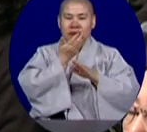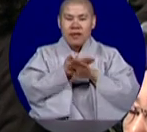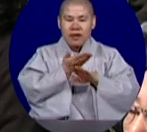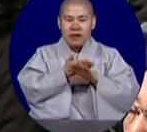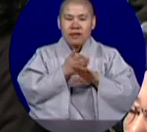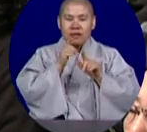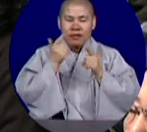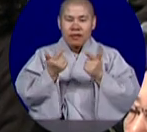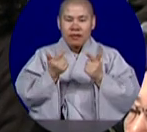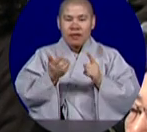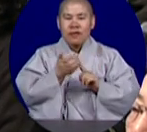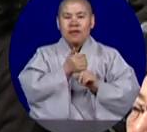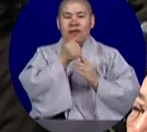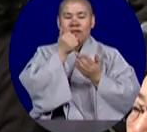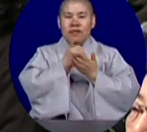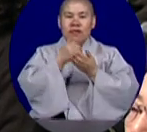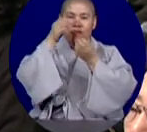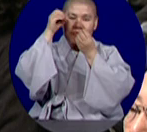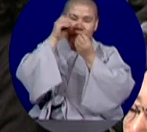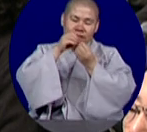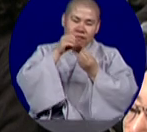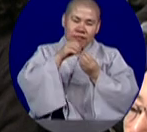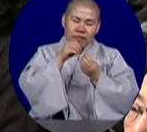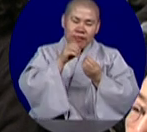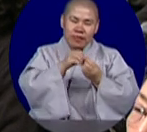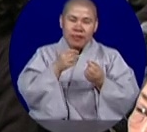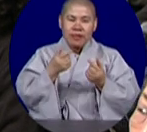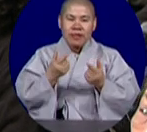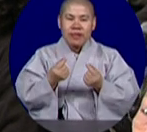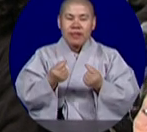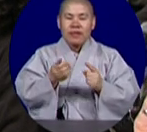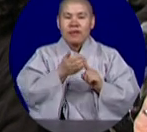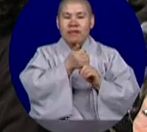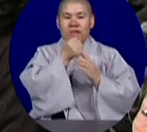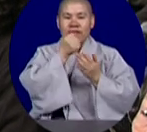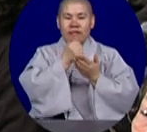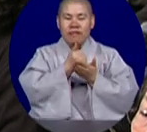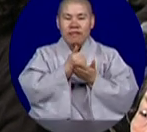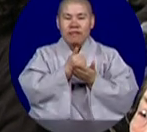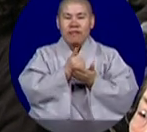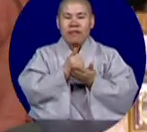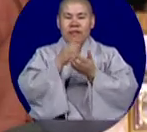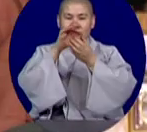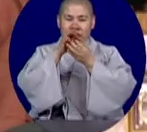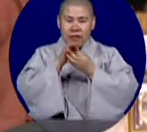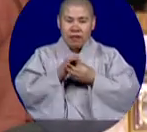아니다. 부처님의 연속성이요, 부처님의 상속성이다 이 말이죠.